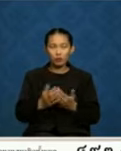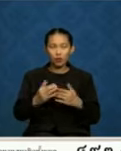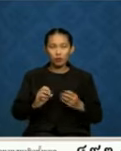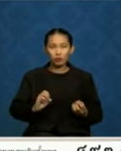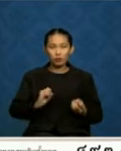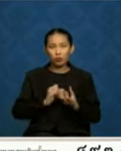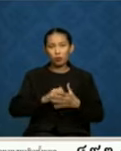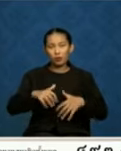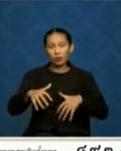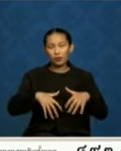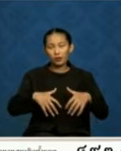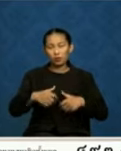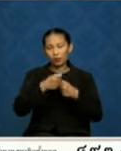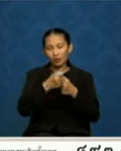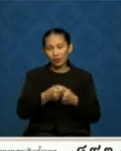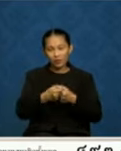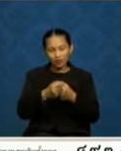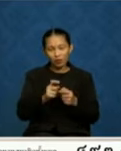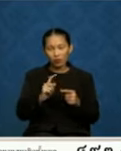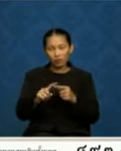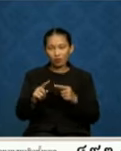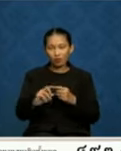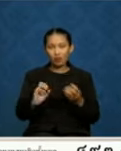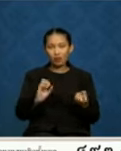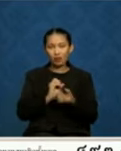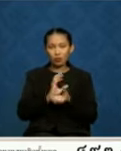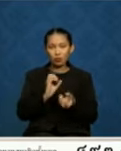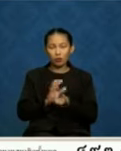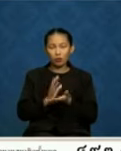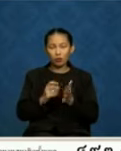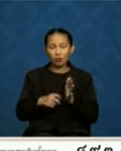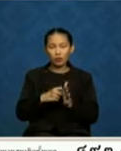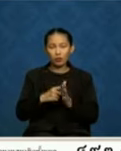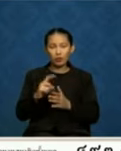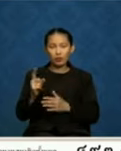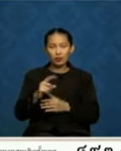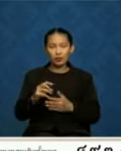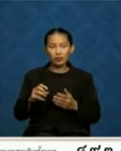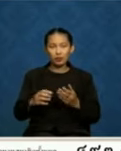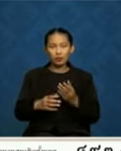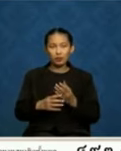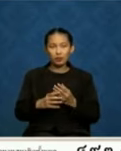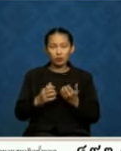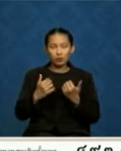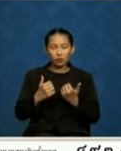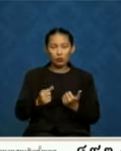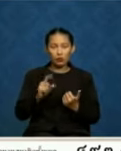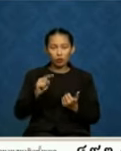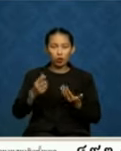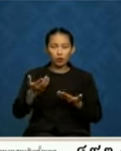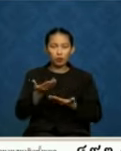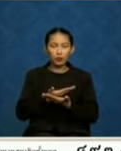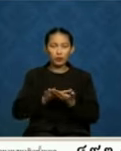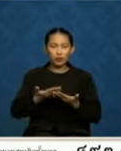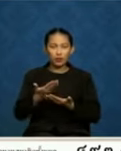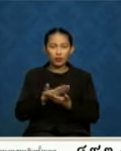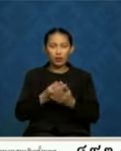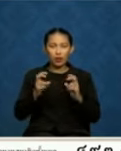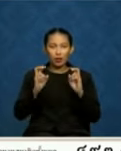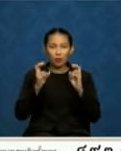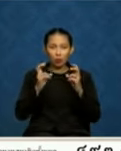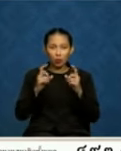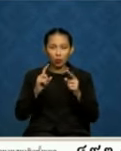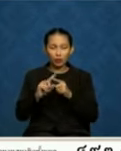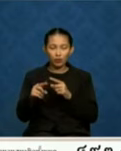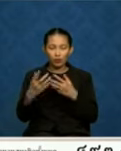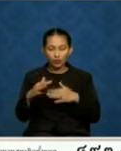พี่น้องเกษตรกรเดือดร้อนมากเป็นเหตุที่ทำให้สภาแห่งนี้ต้องได้พิจารณายัตติแล้วก็มีการ